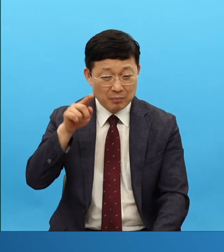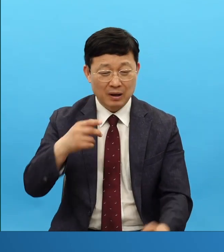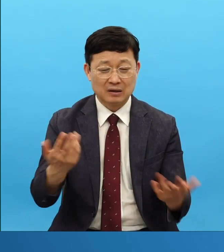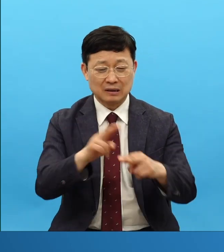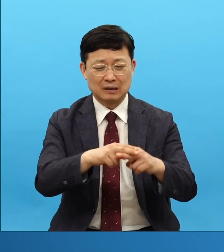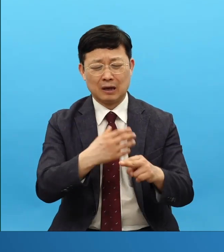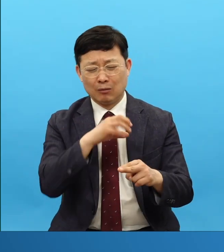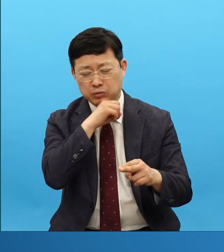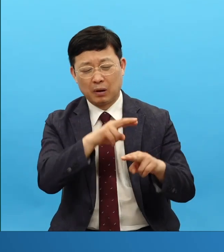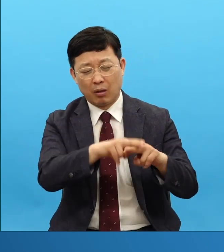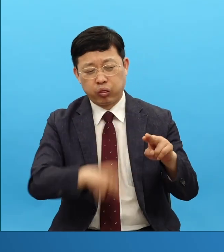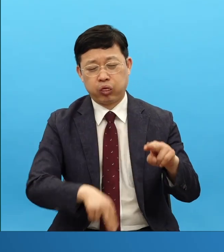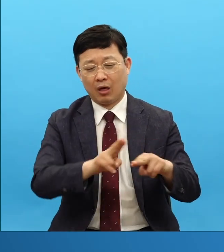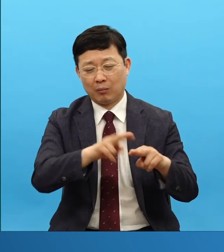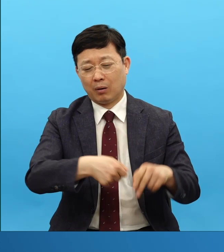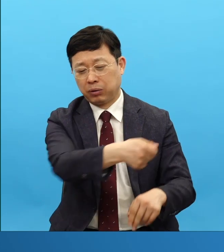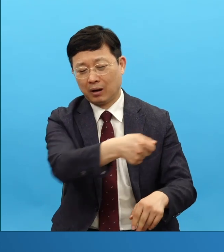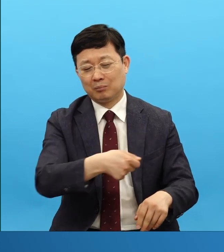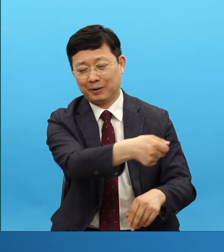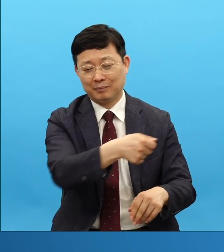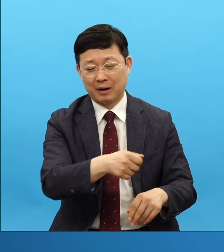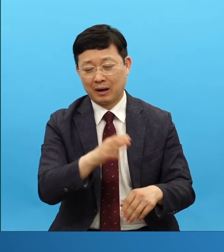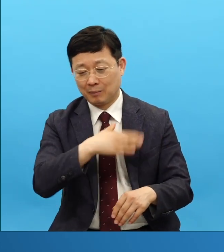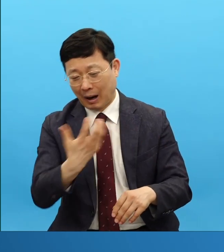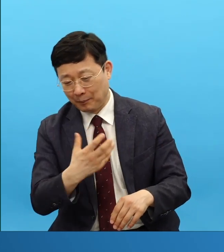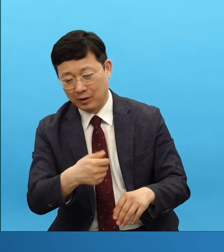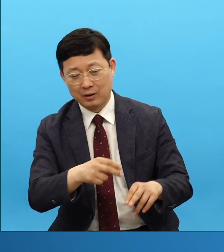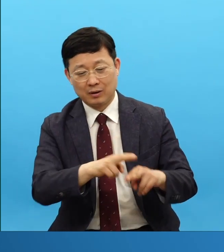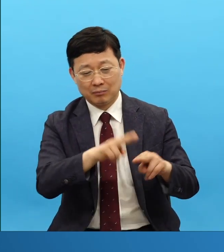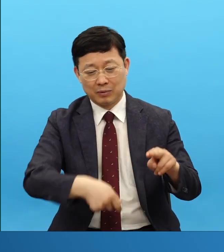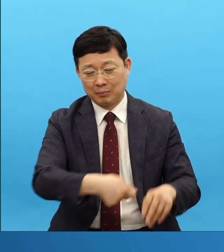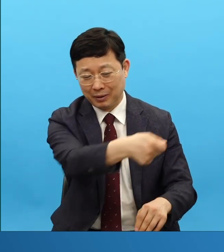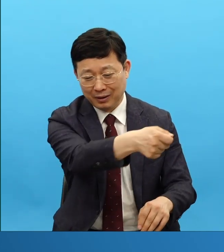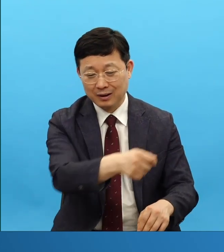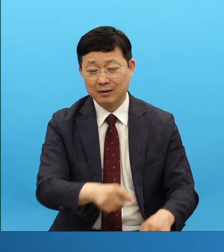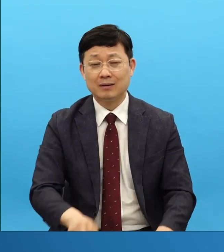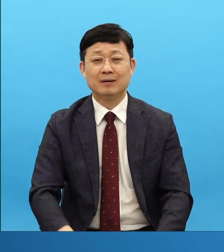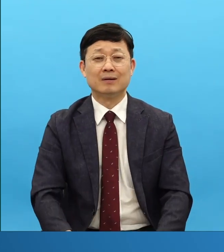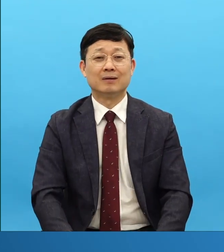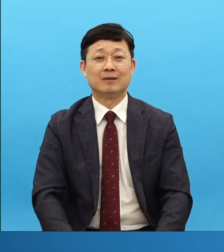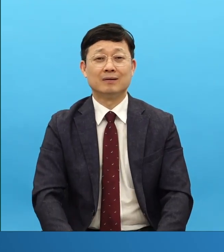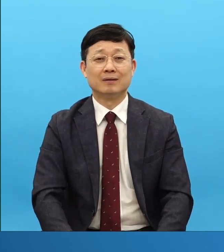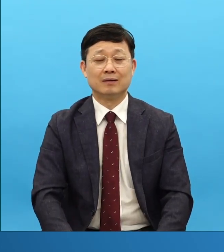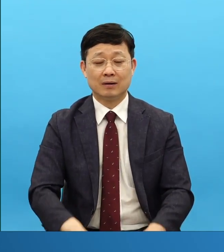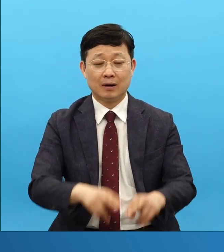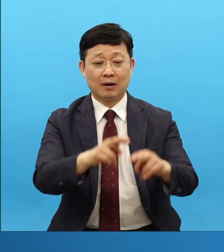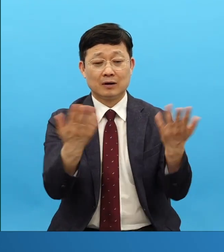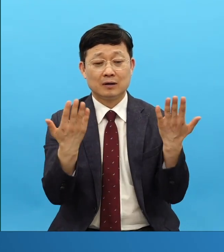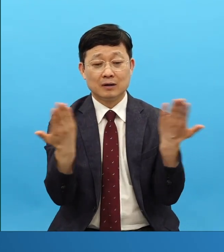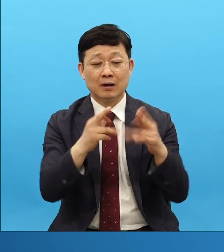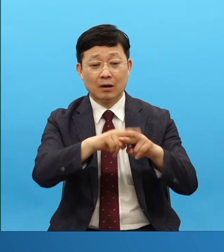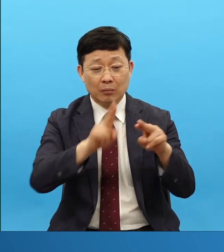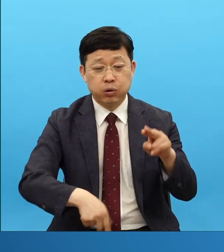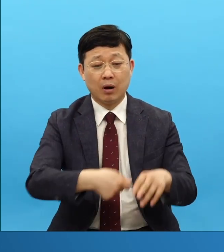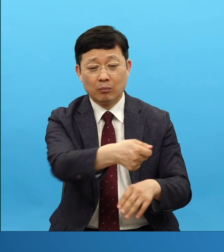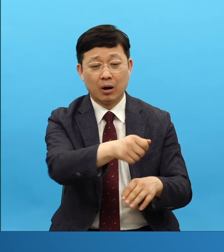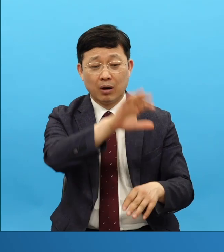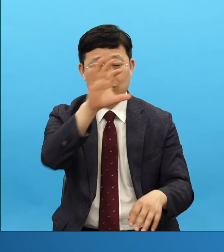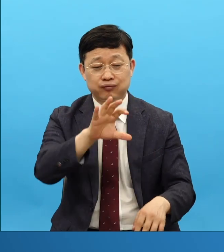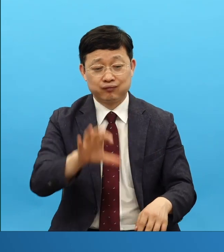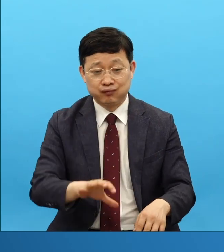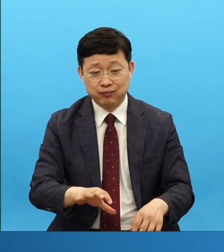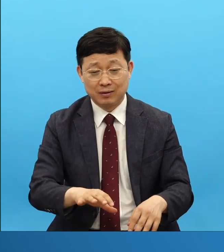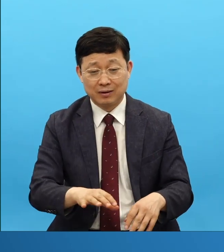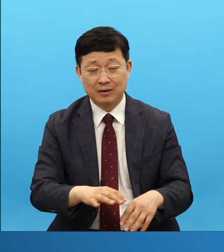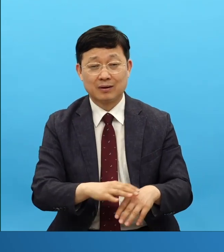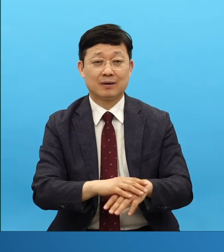to quit every day? 그럼 아빠 사포 낼래? Are you going to quit because you get sick? 사포 내다 볼일다 보지 그러면. Then you're going to spend the rest